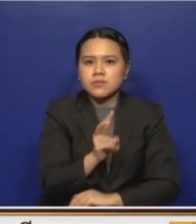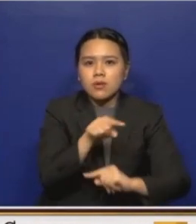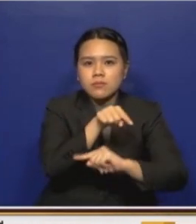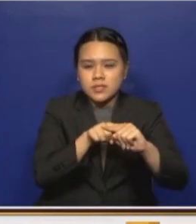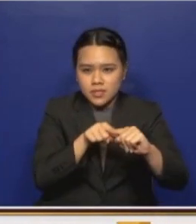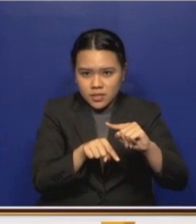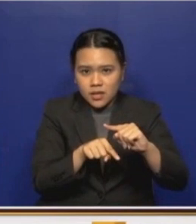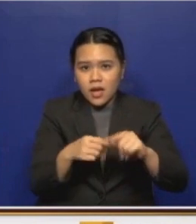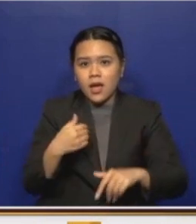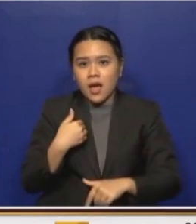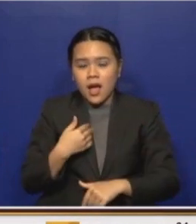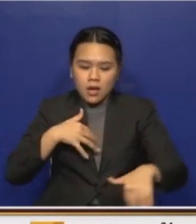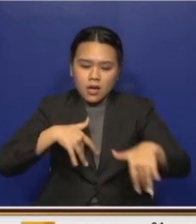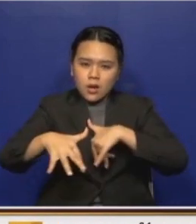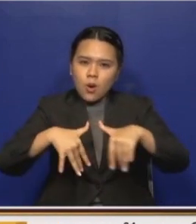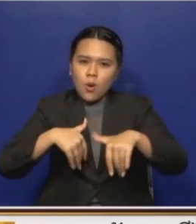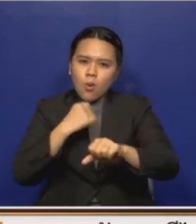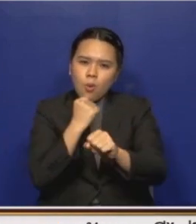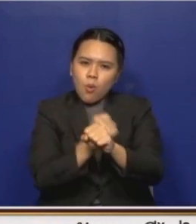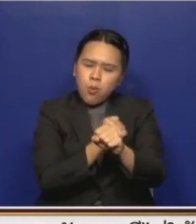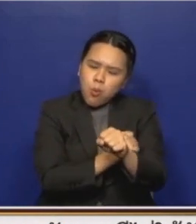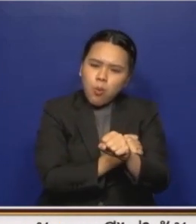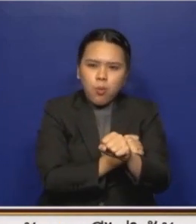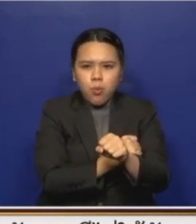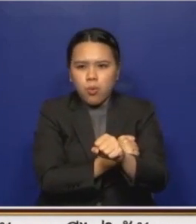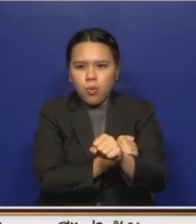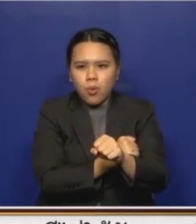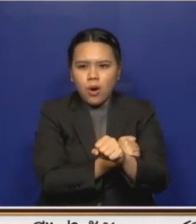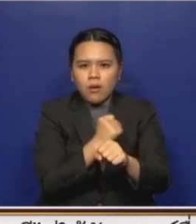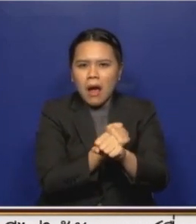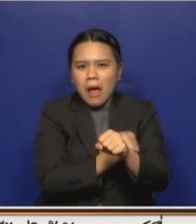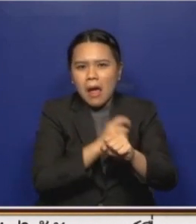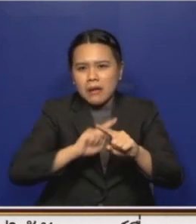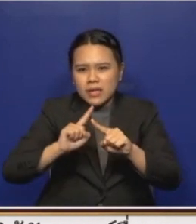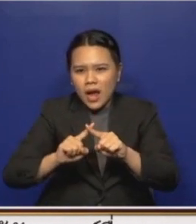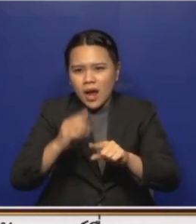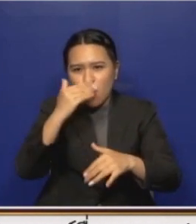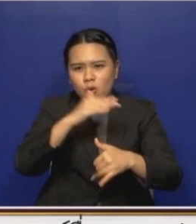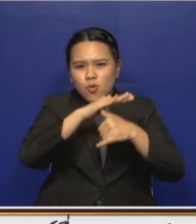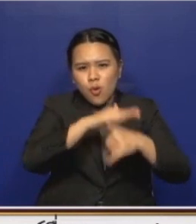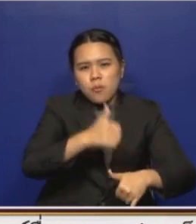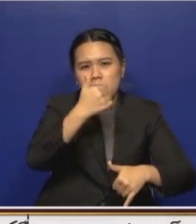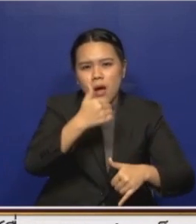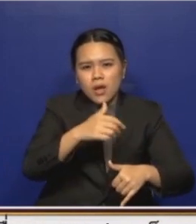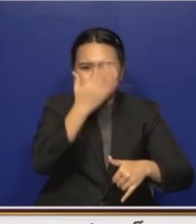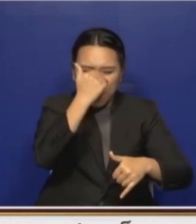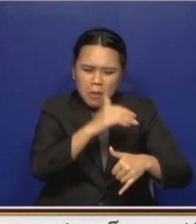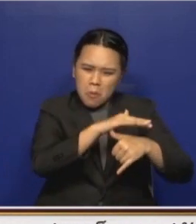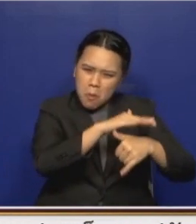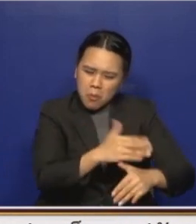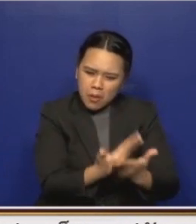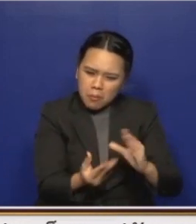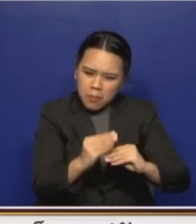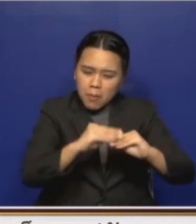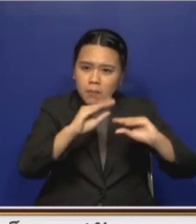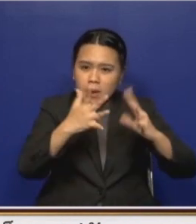ปุ๊บเนี่ยนะธุรกิจทั้งหมดจะไหลออกนอกประเทศเหมือนที่กำลังไหลอยู่ตอนนี้วันนี้เอายังไงก็ไม่อยู่ BOI